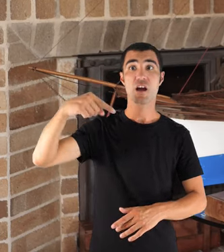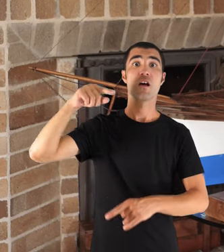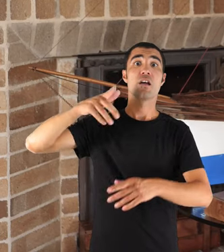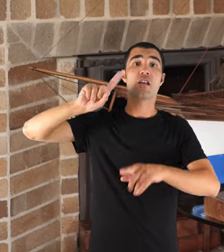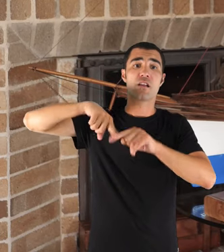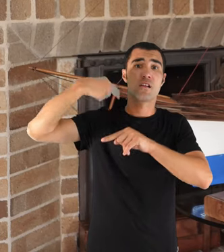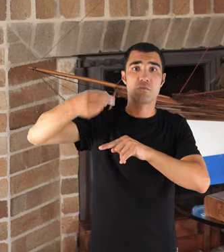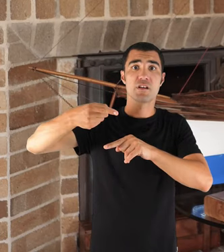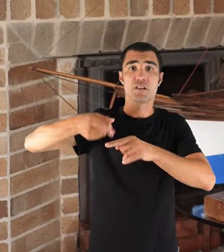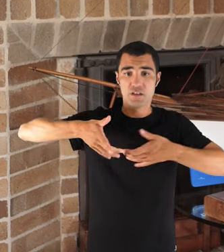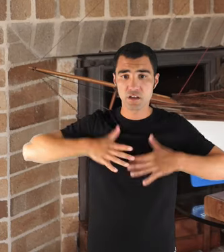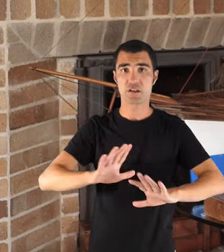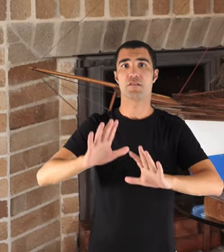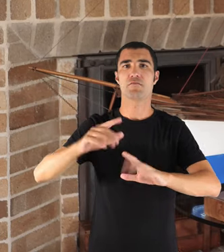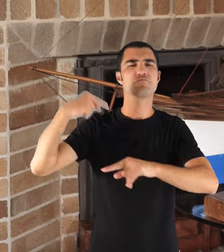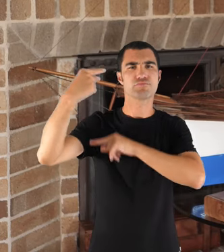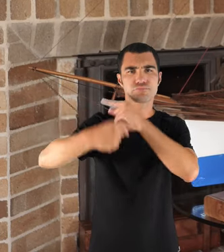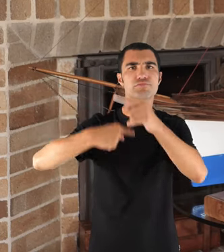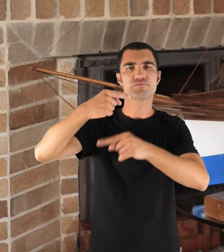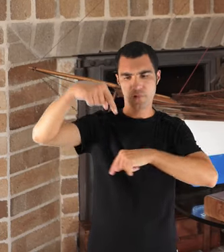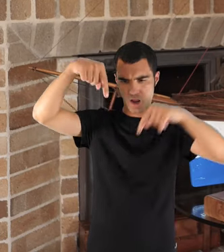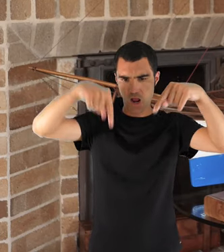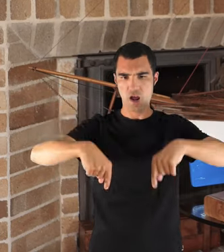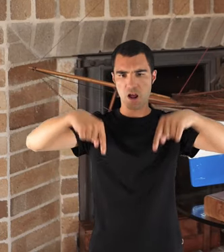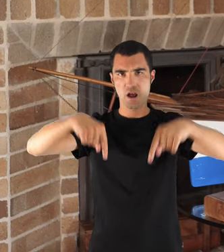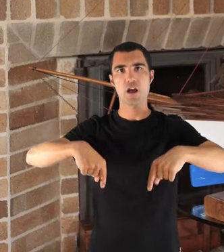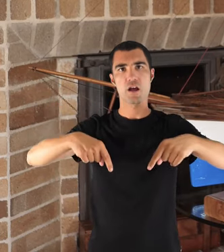fills també van seguir aquí fent feina